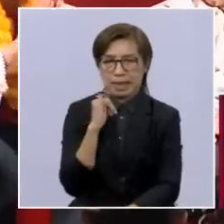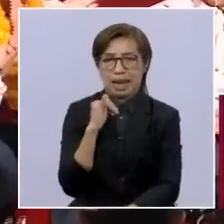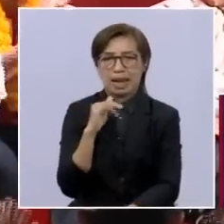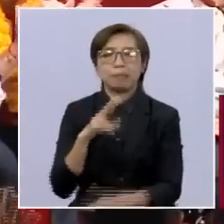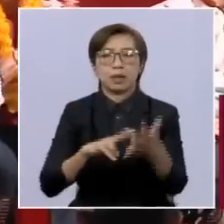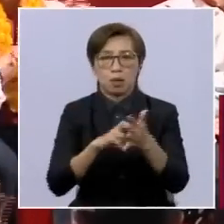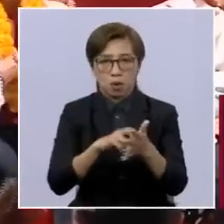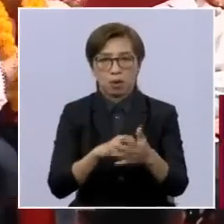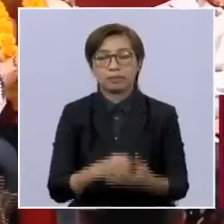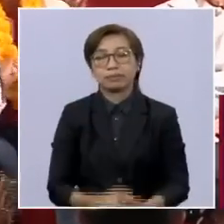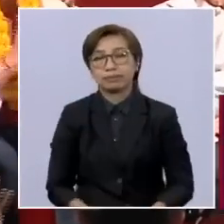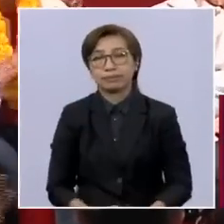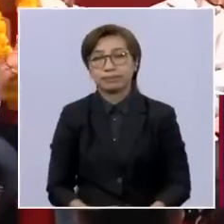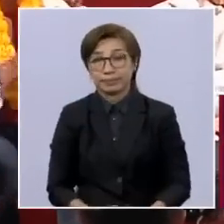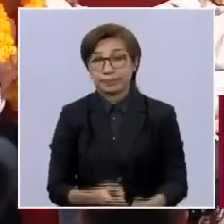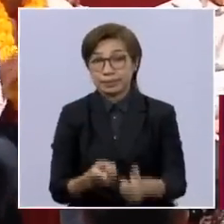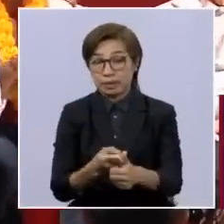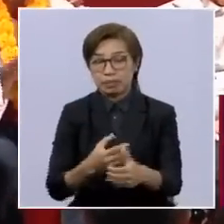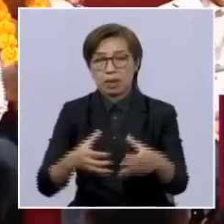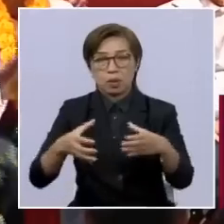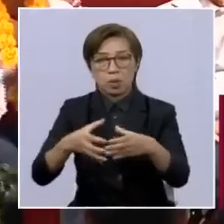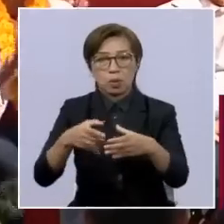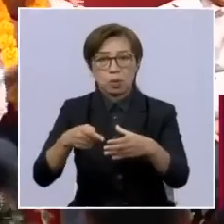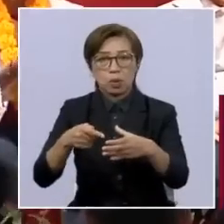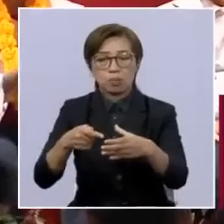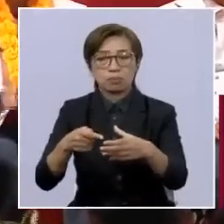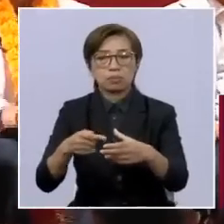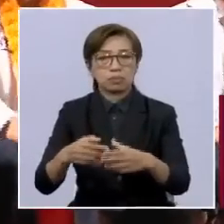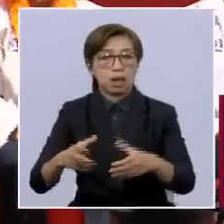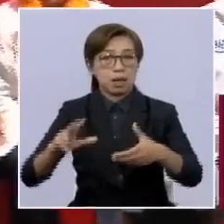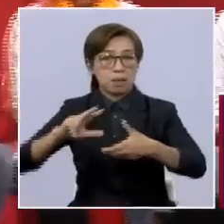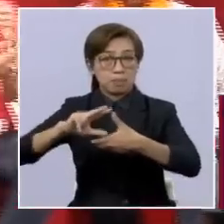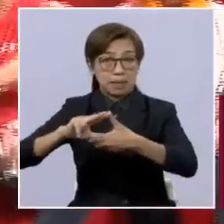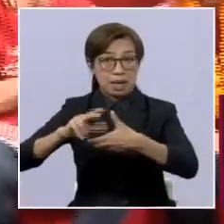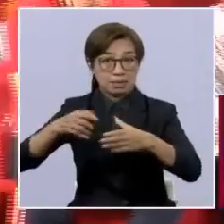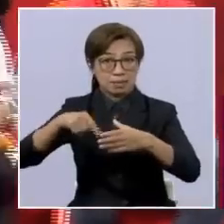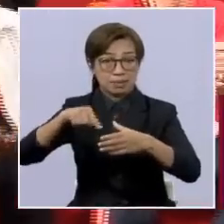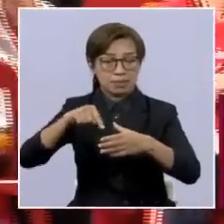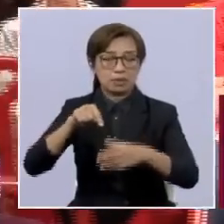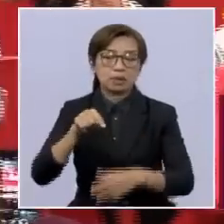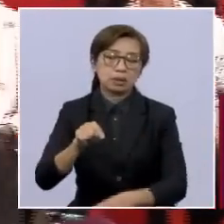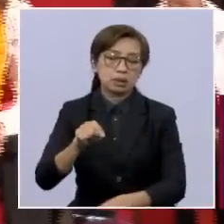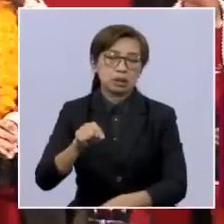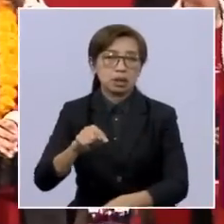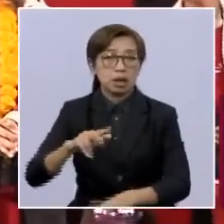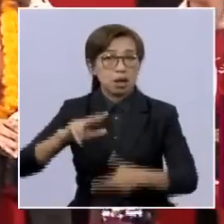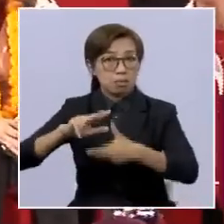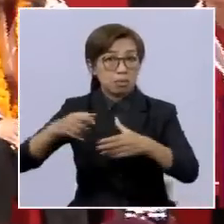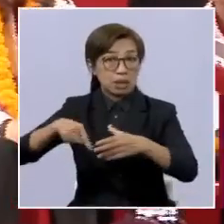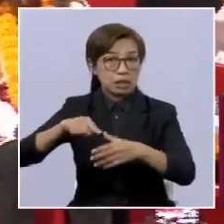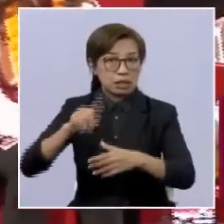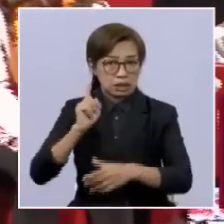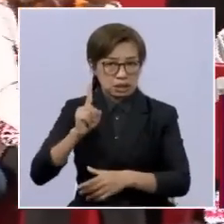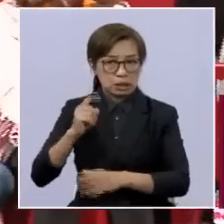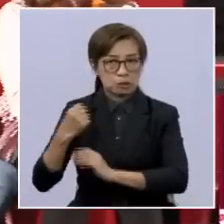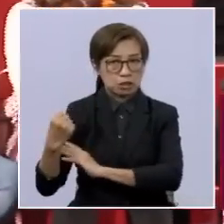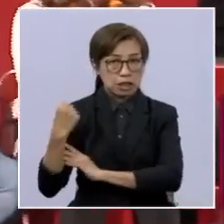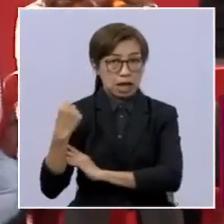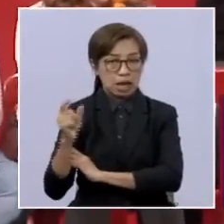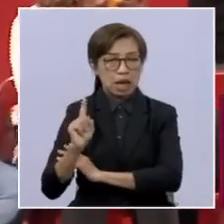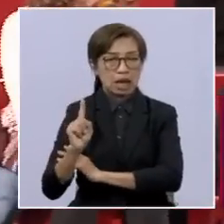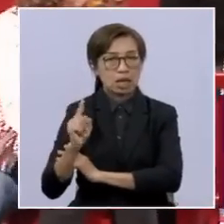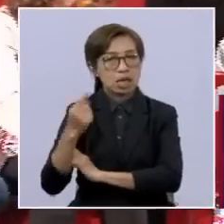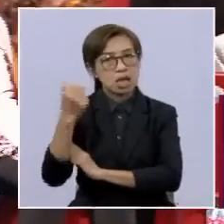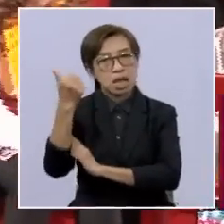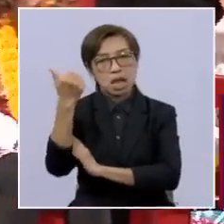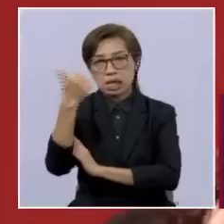ปดูจุดแข็งจุดอ่อนของอีกพรรคนึงค่ะพรรคพลังประชารัฐนะคะต้องบอกว่า จุดแข็งของพลังประชารัฐเนี่ยตอนนี้มีเพียงอย่างเดียวเล